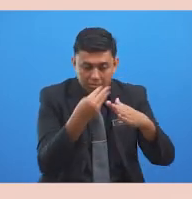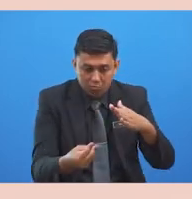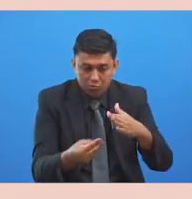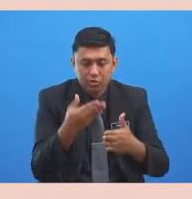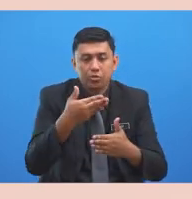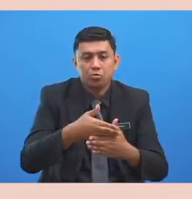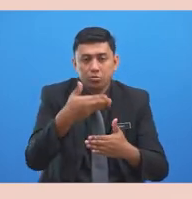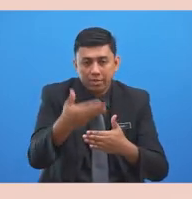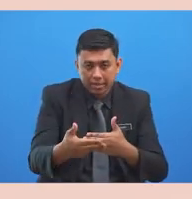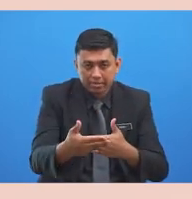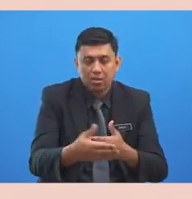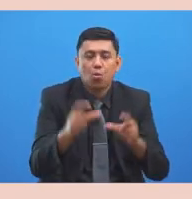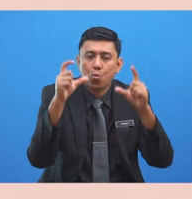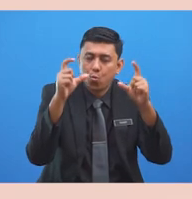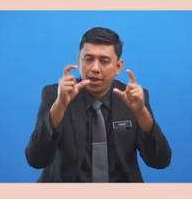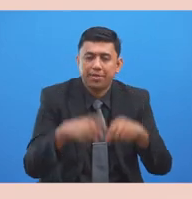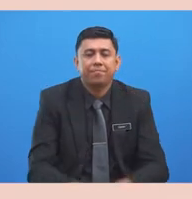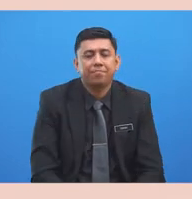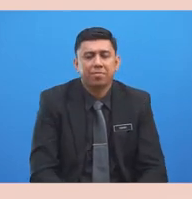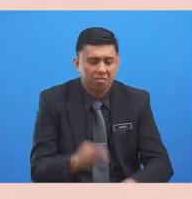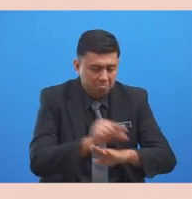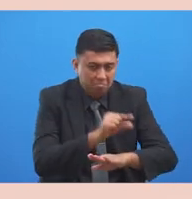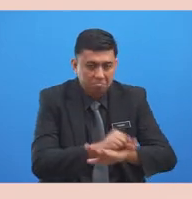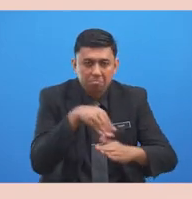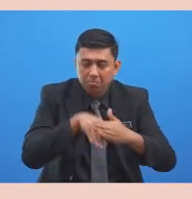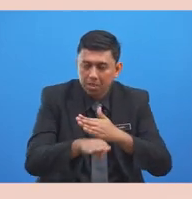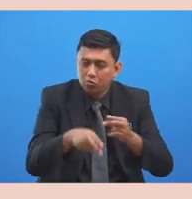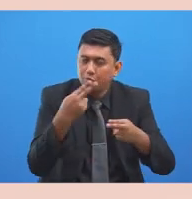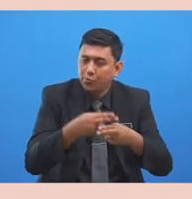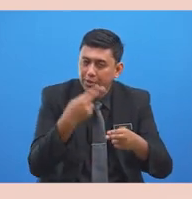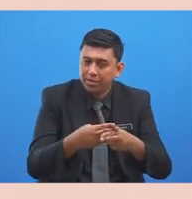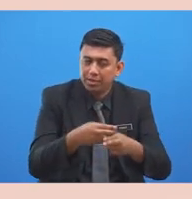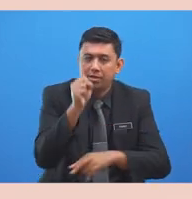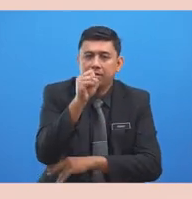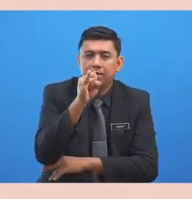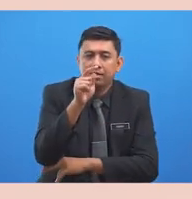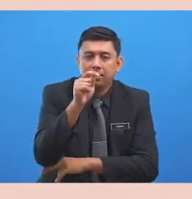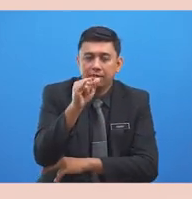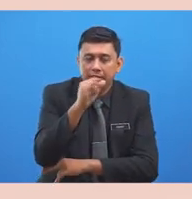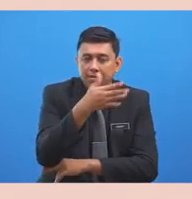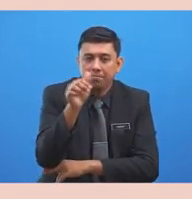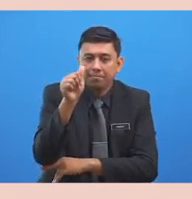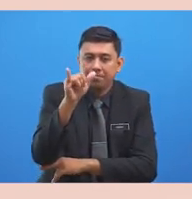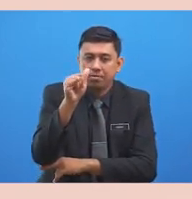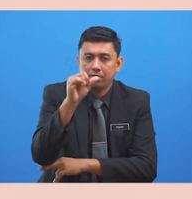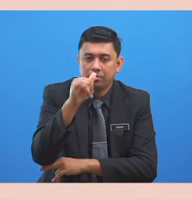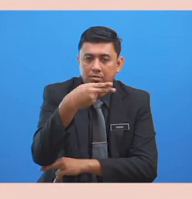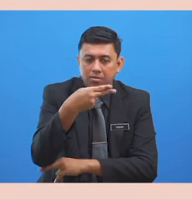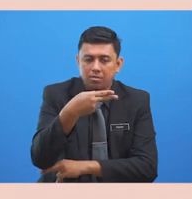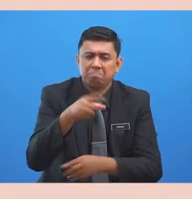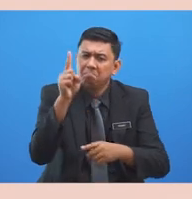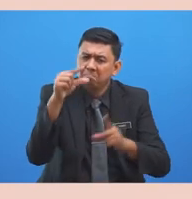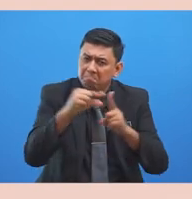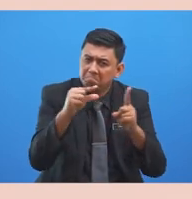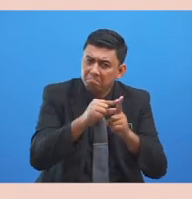input.next kurungan. Jika pengguna masukkan nama Siti Aisyah, maka satu